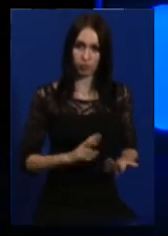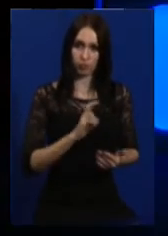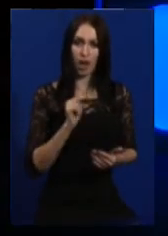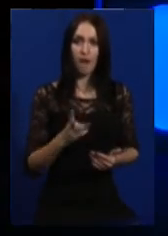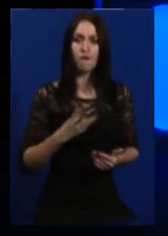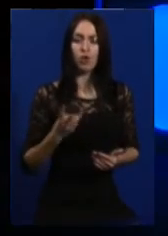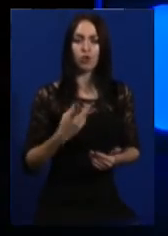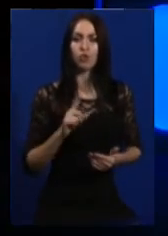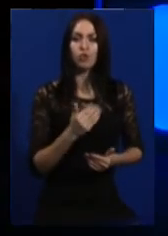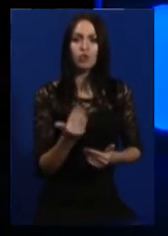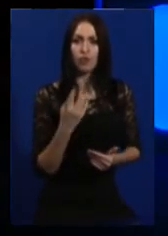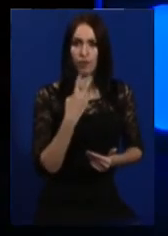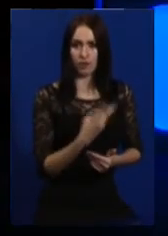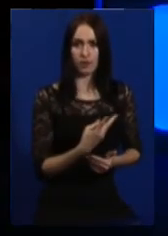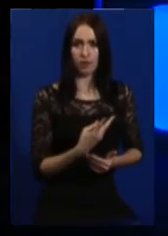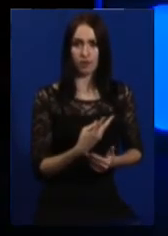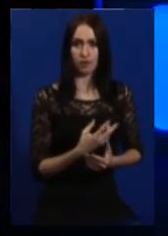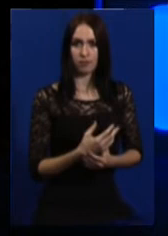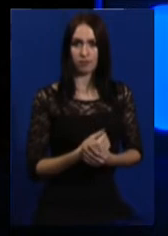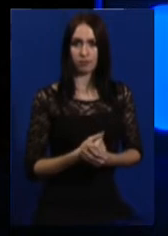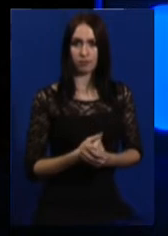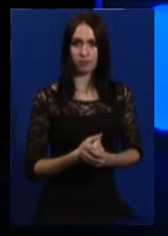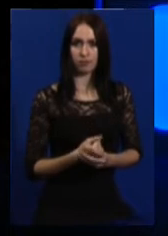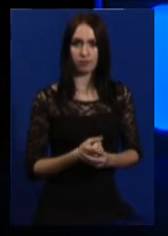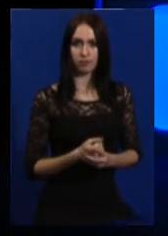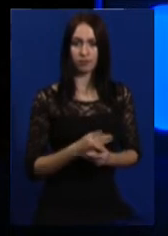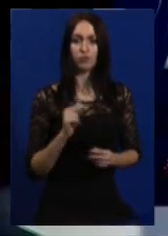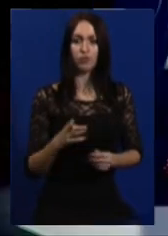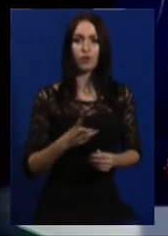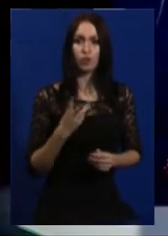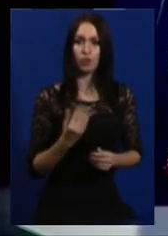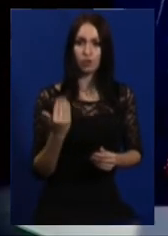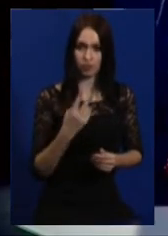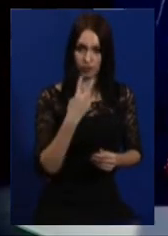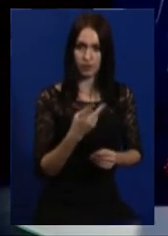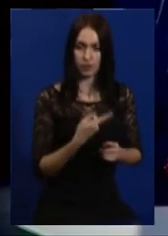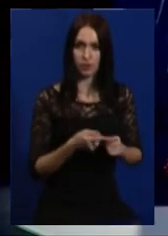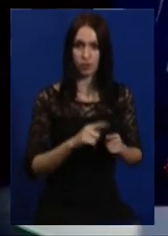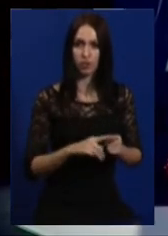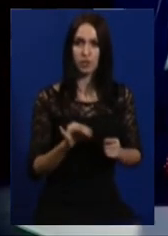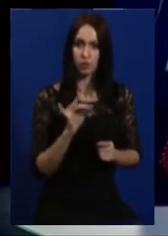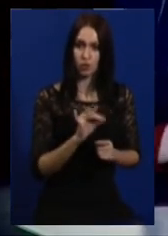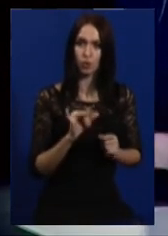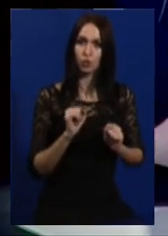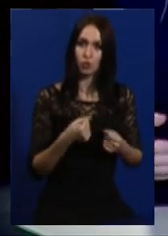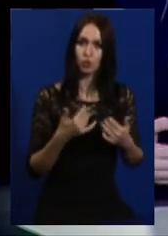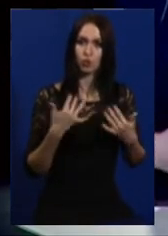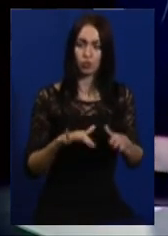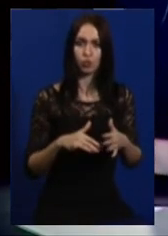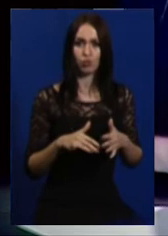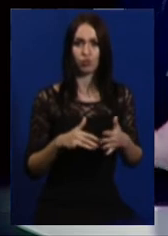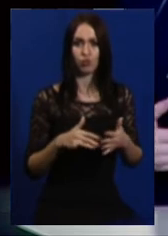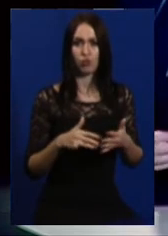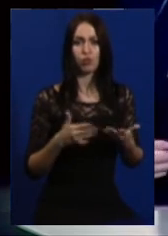я ищу рыбачит якова lan 1 батишта & date сети истории и может уже ехать картину